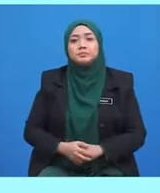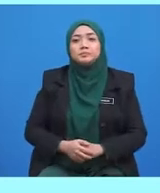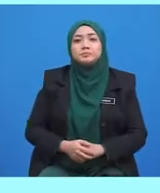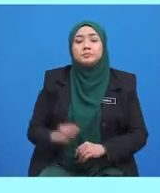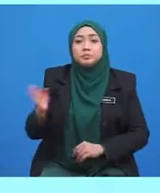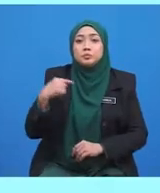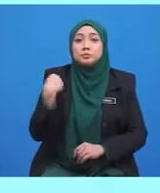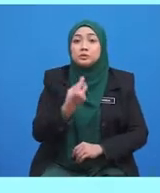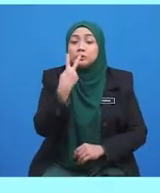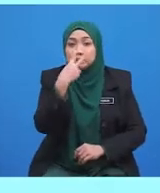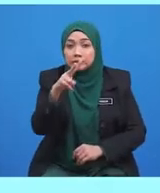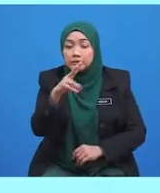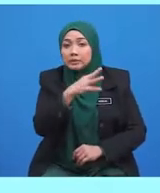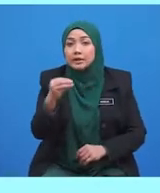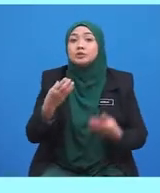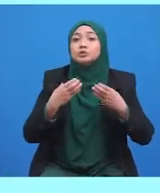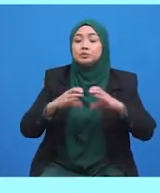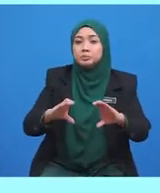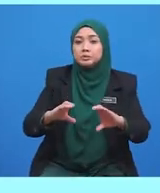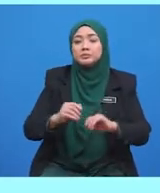Ayuh sama-sama kita cuba.